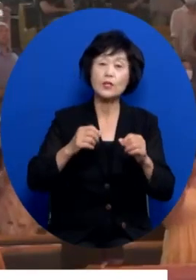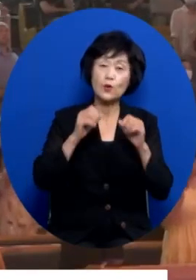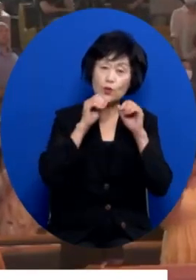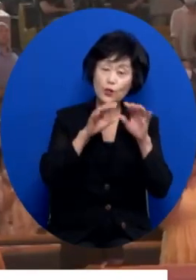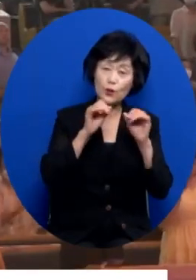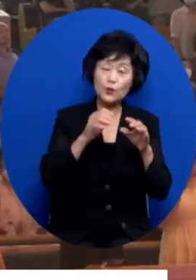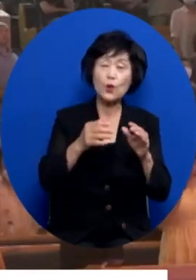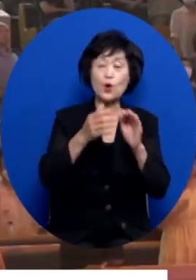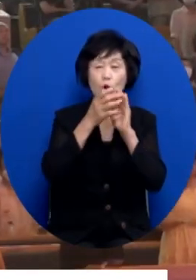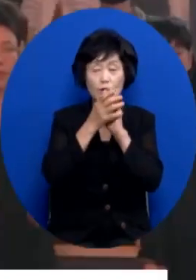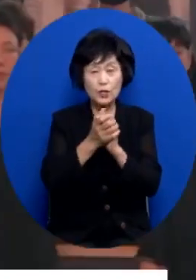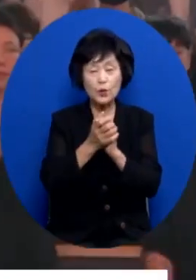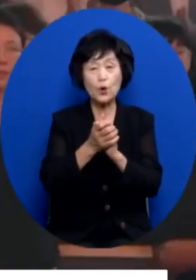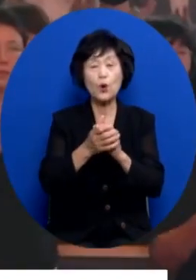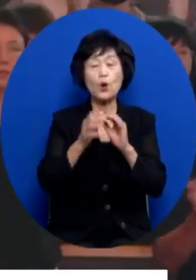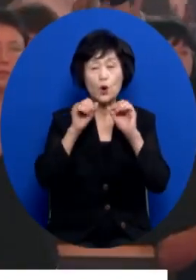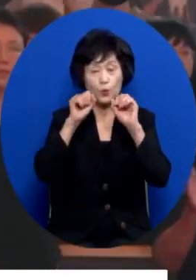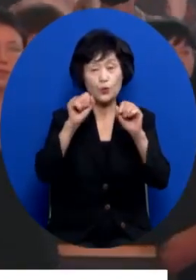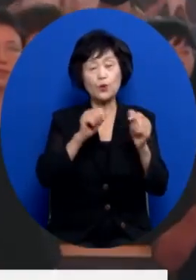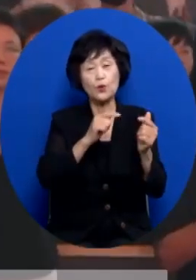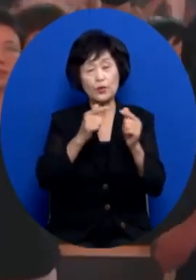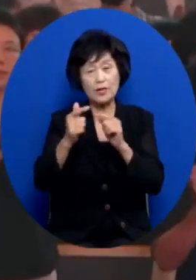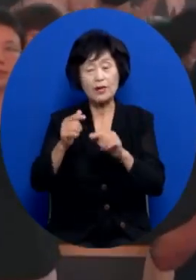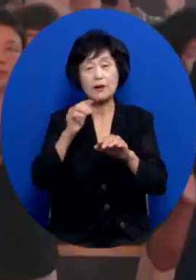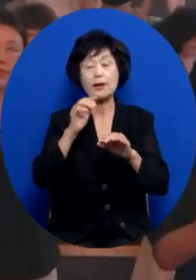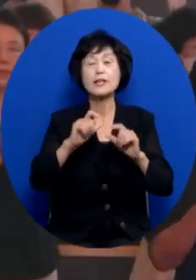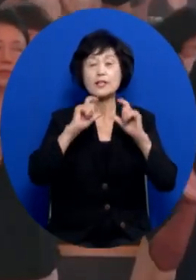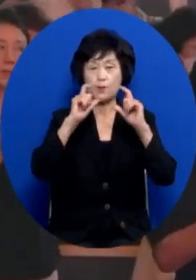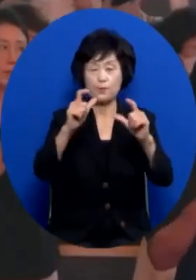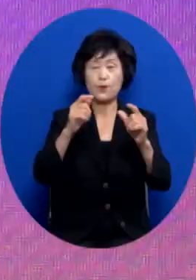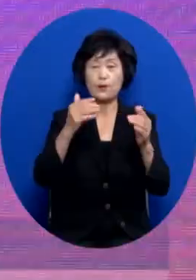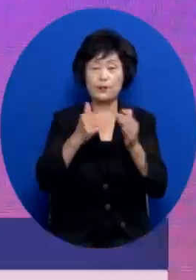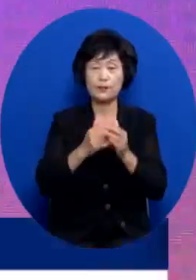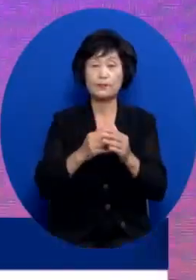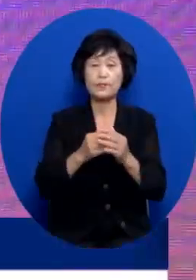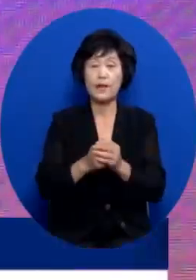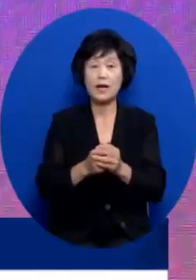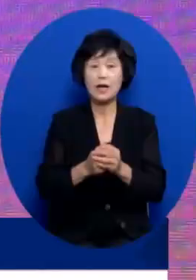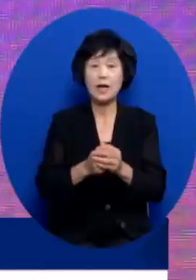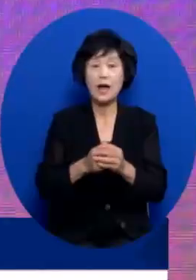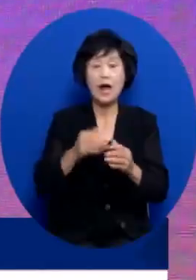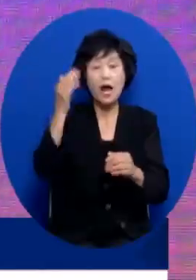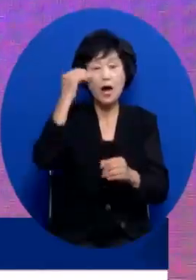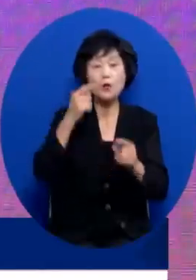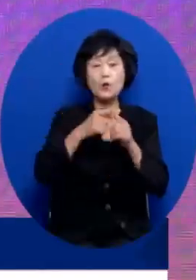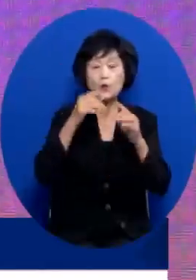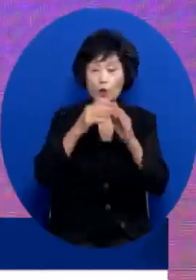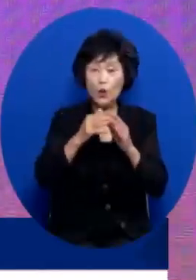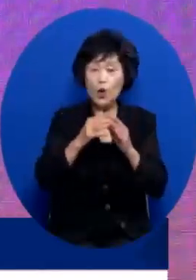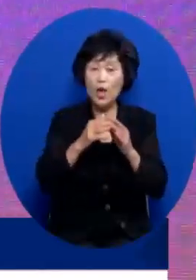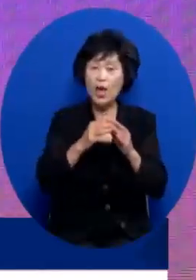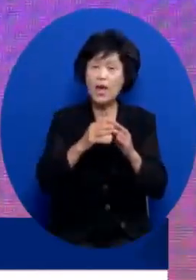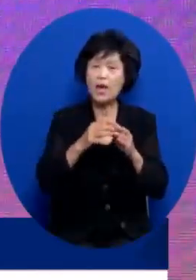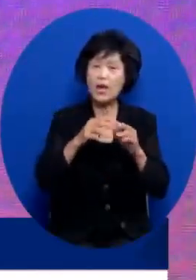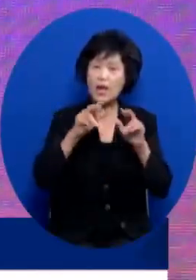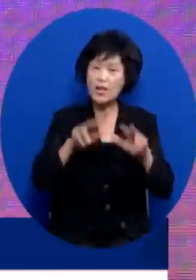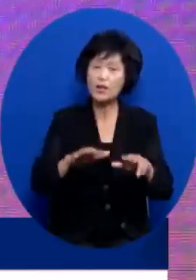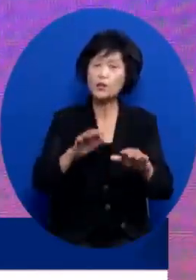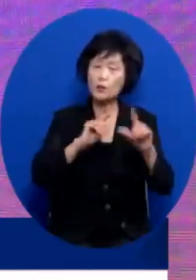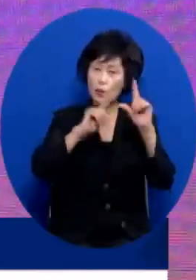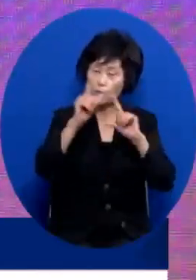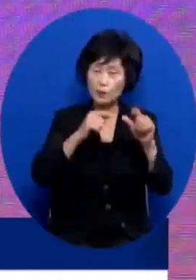백년 기도 운동 실천을 선포했습니다. 우리는 한국교회가 처한 현실이 영적